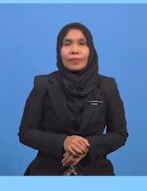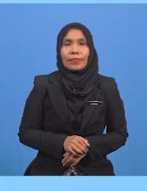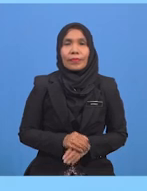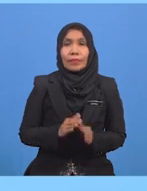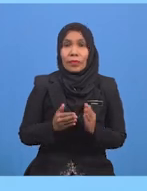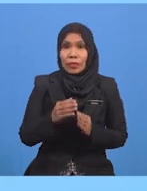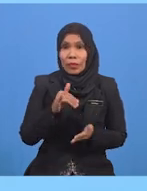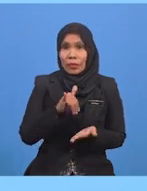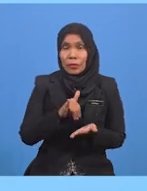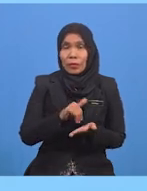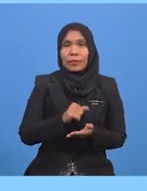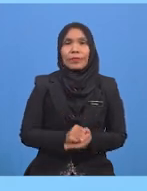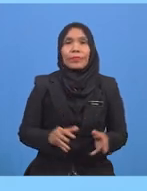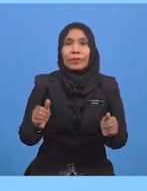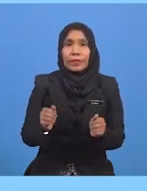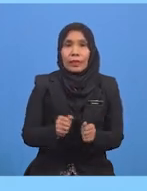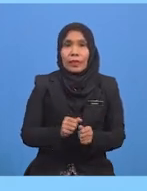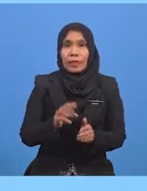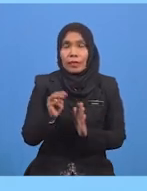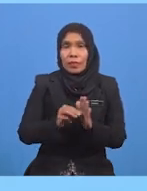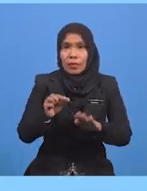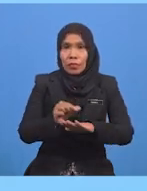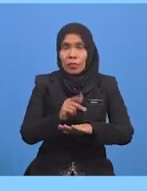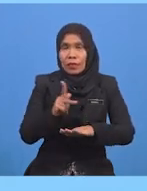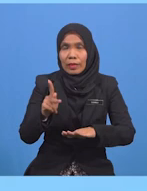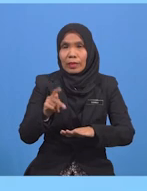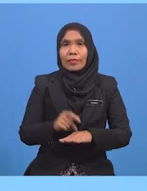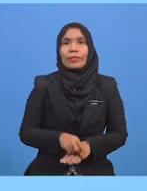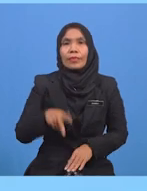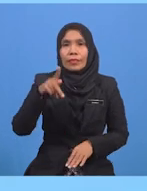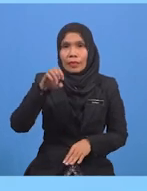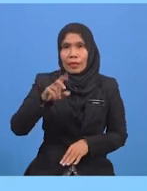itu, dengan menggunakan petua kosinus,